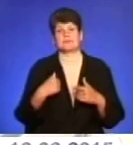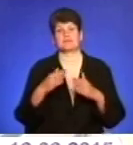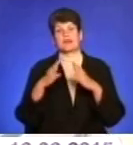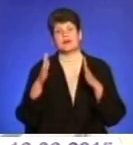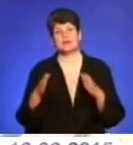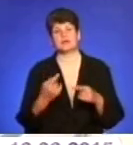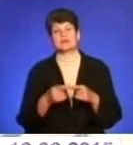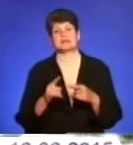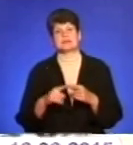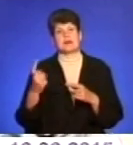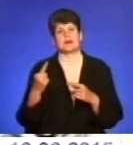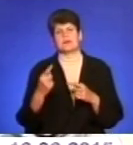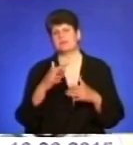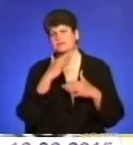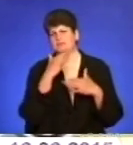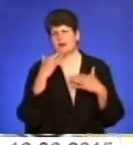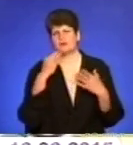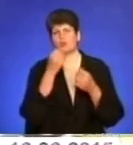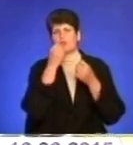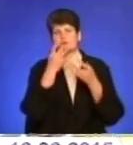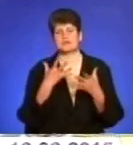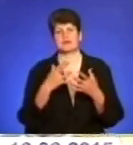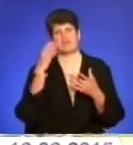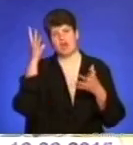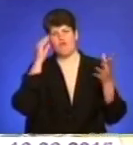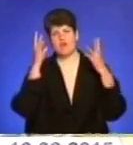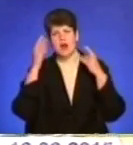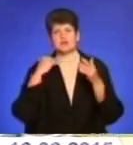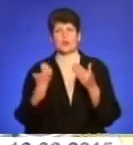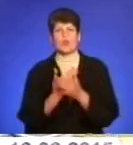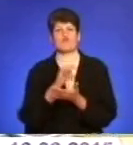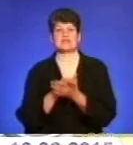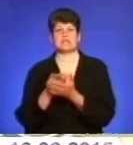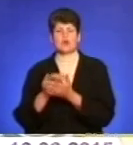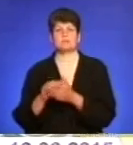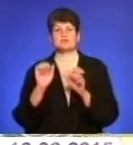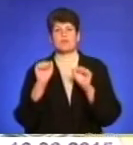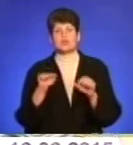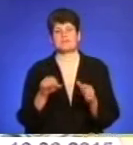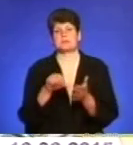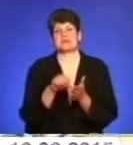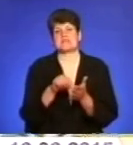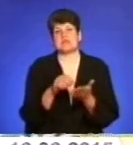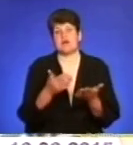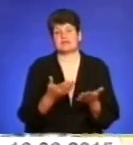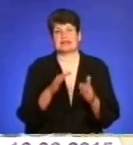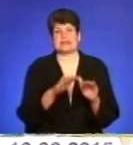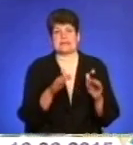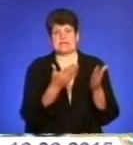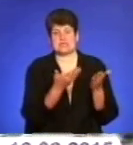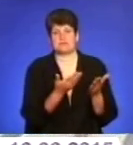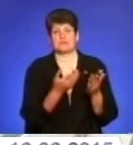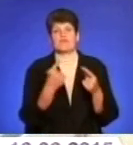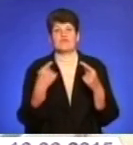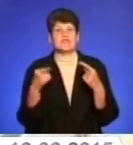є маса позитивних вражень, нових знайомств, а також можливість представити дітям Бога у